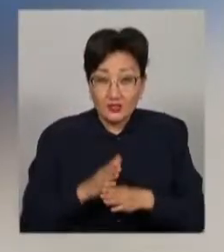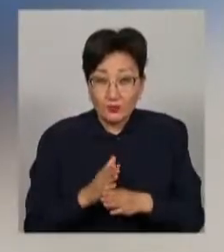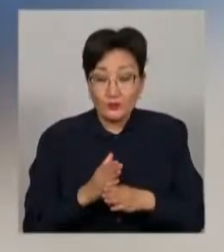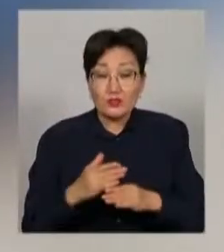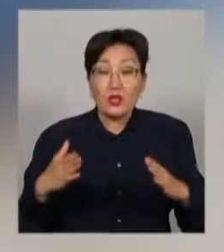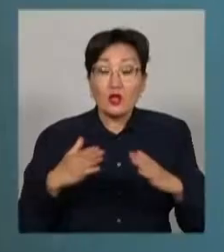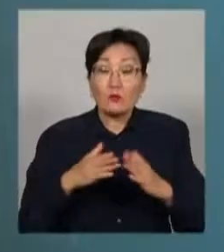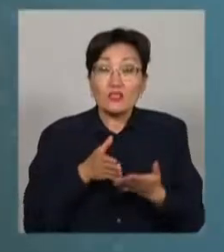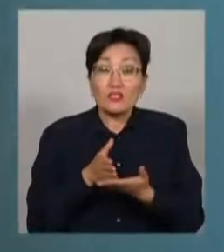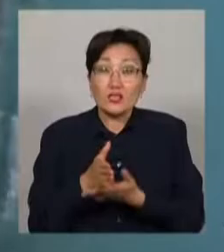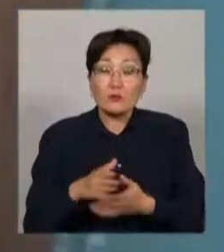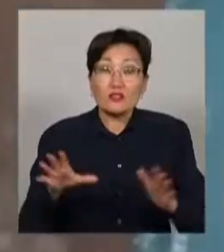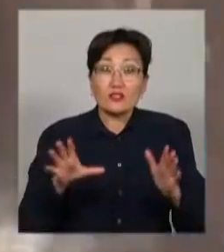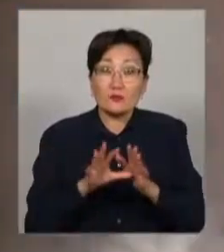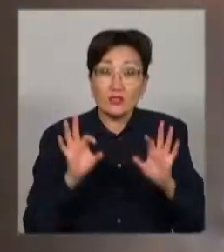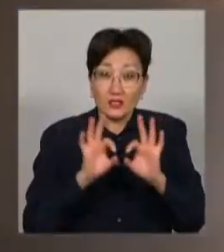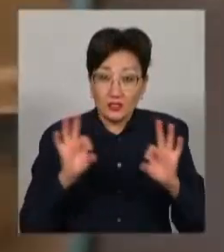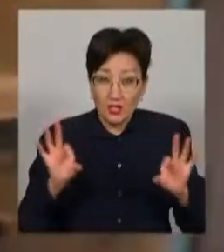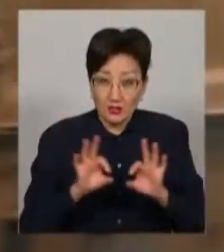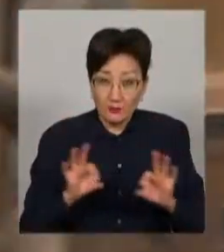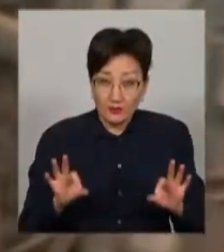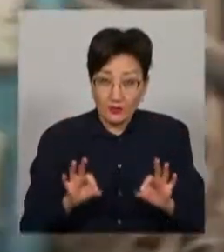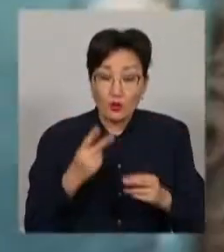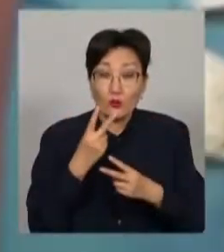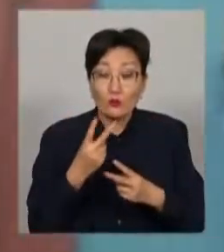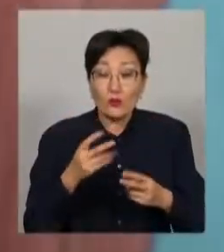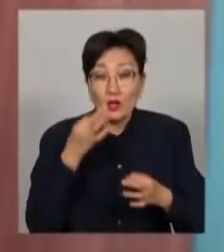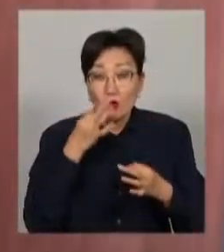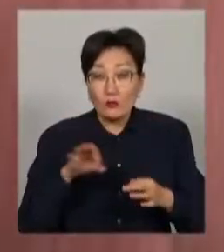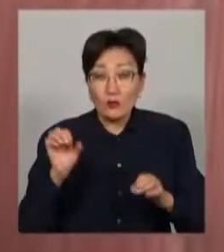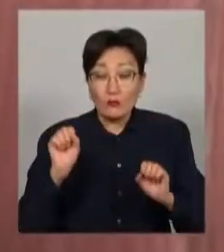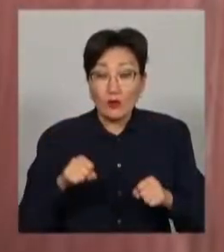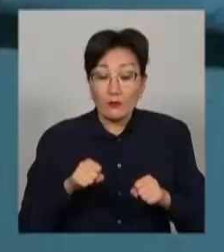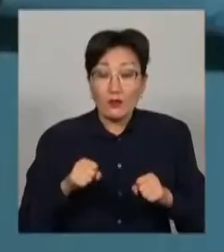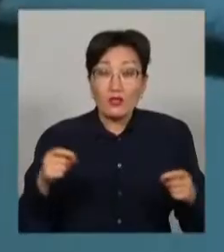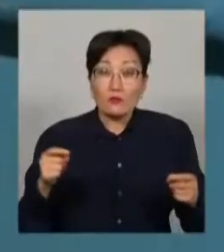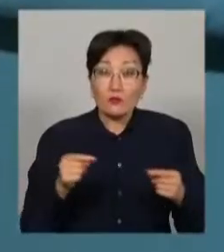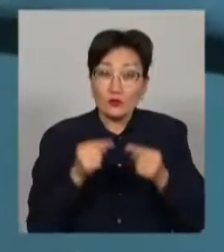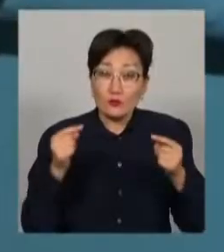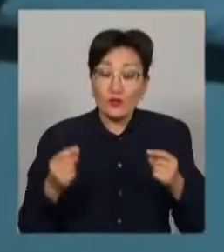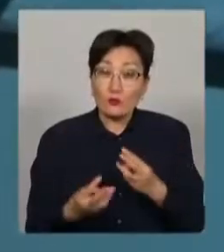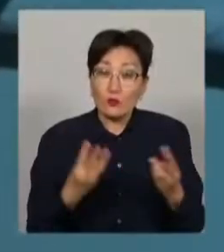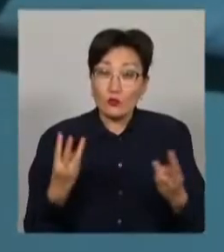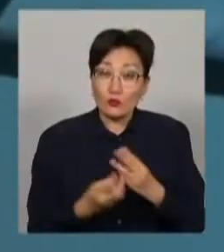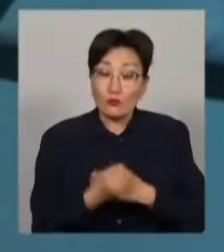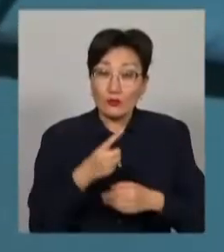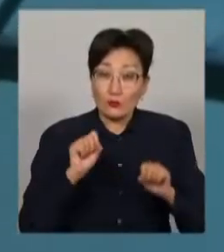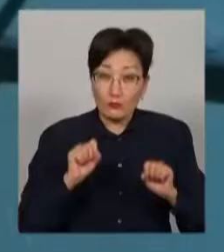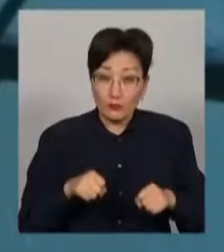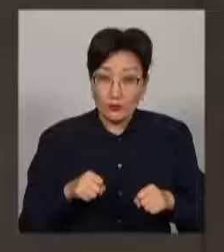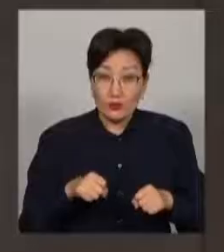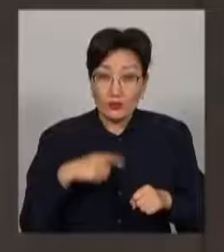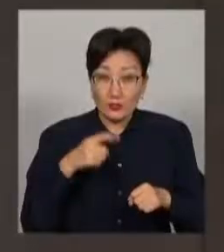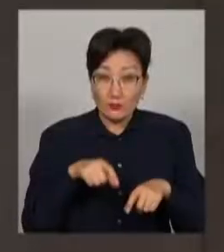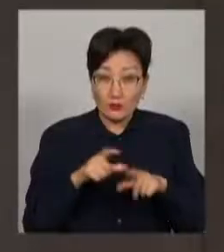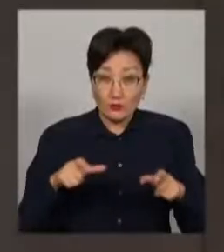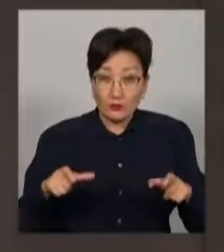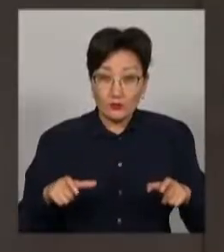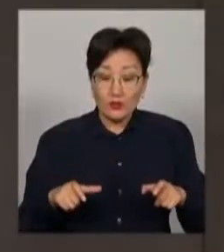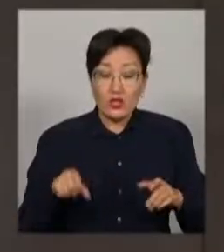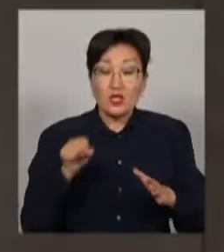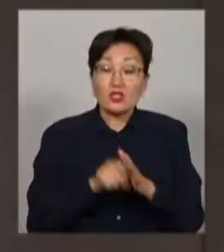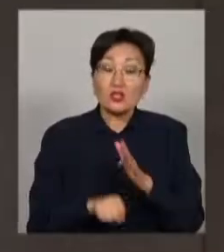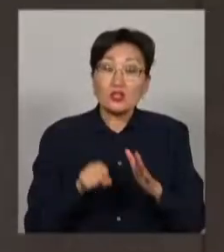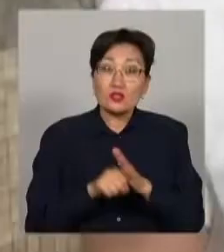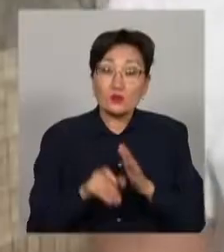үй кіреберісіндегі электр желілері ашық күйде жатыр. Кез келген уақытта сымдар тұйықталып, өрт шығуы мүмкін деп қорқады тұрғындар. Қыстың күні даже